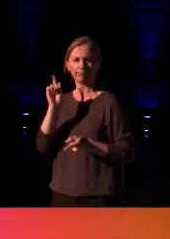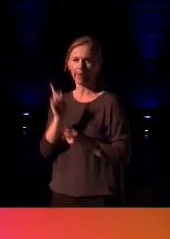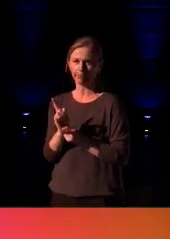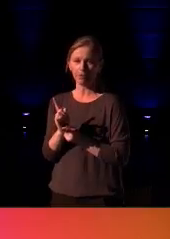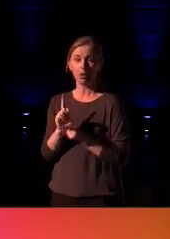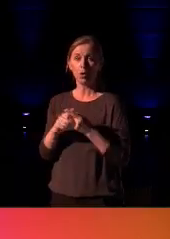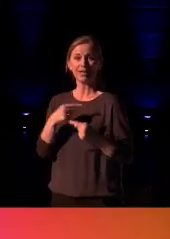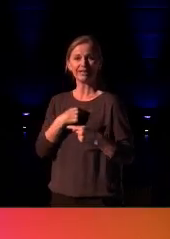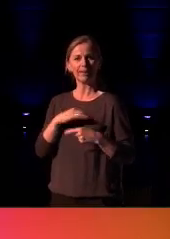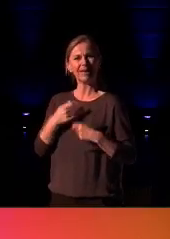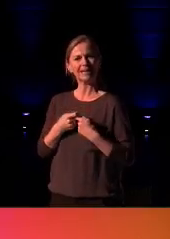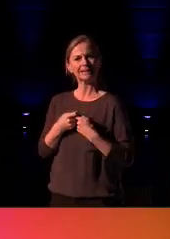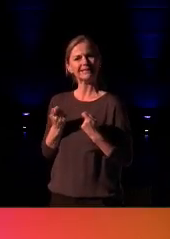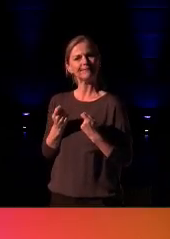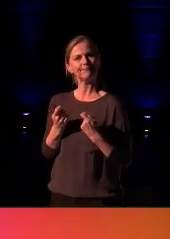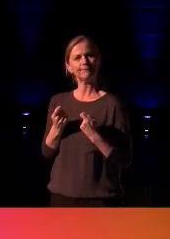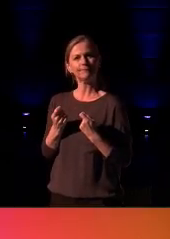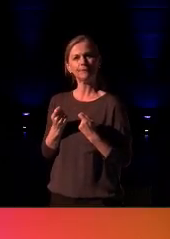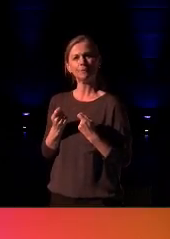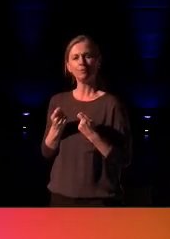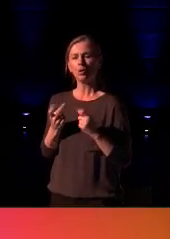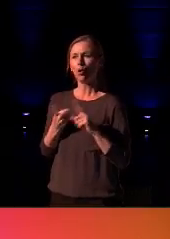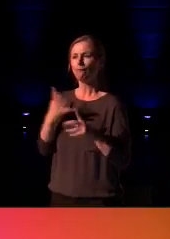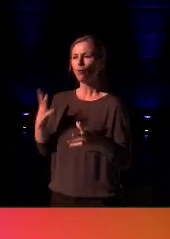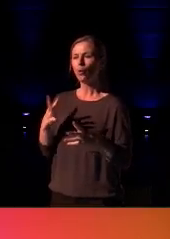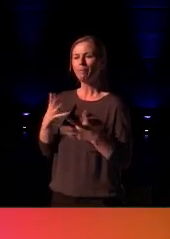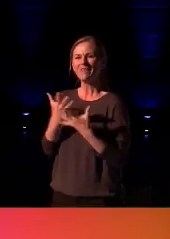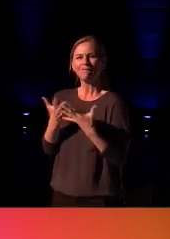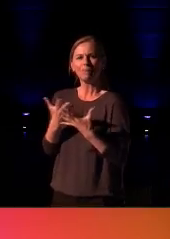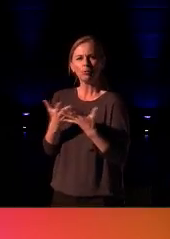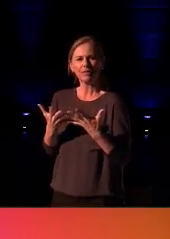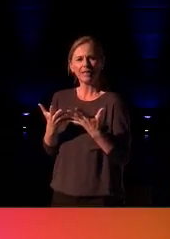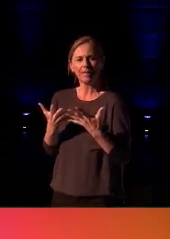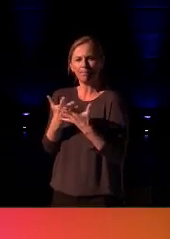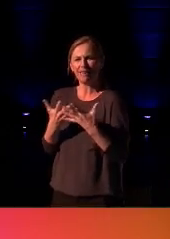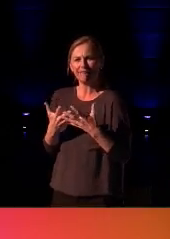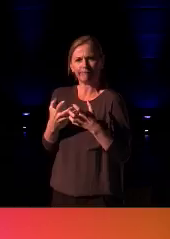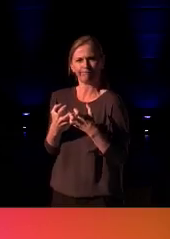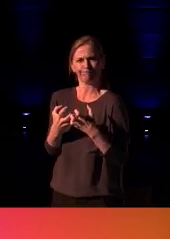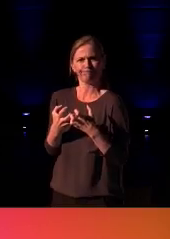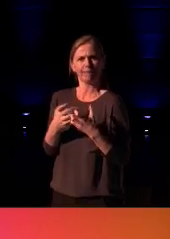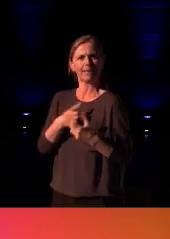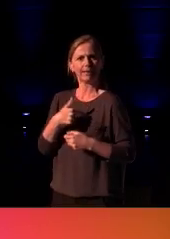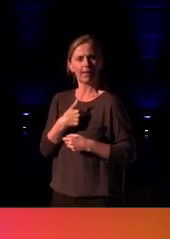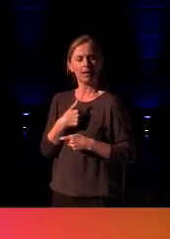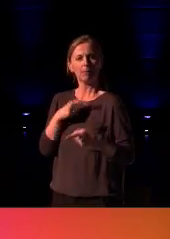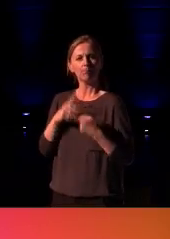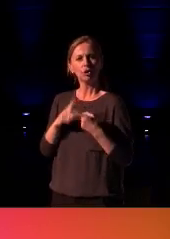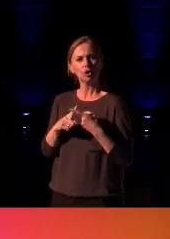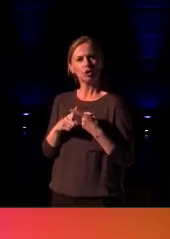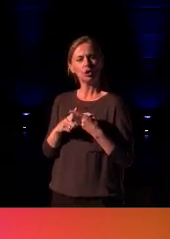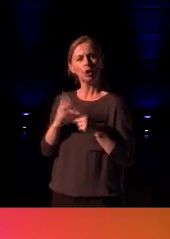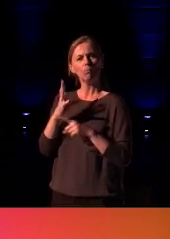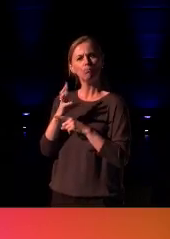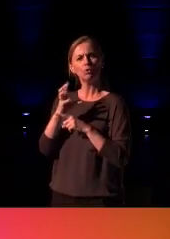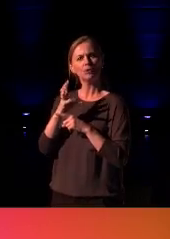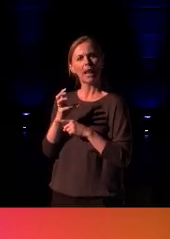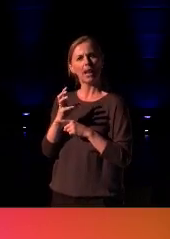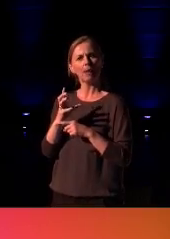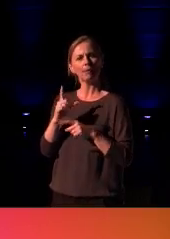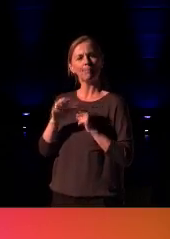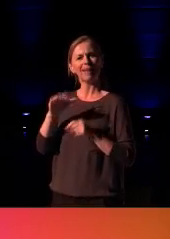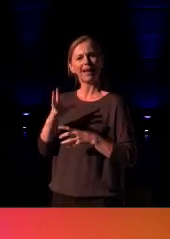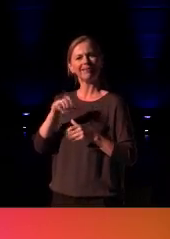så blir hjertet stivere. Vi får fibrose eller bindevev i hjertet, sånn at selve muskelpumpa